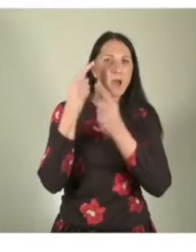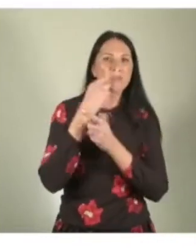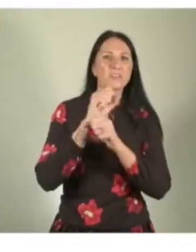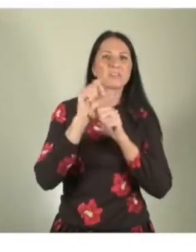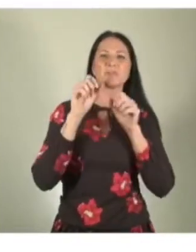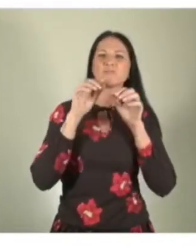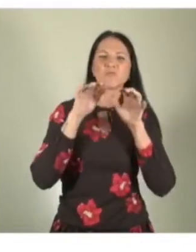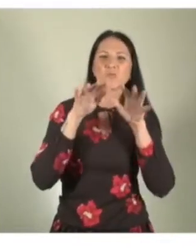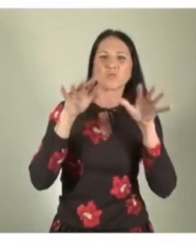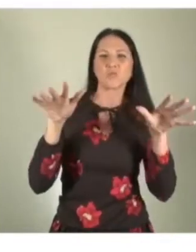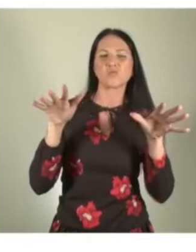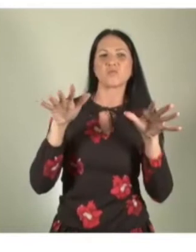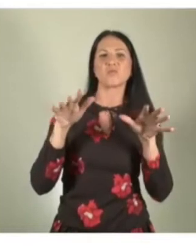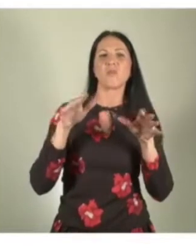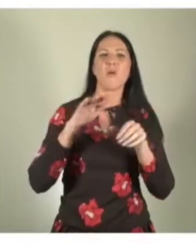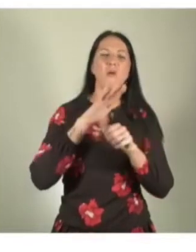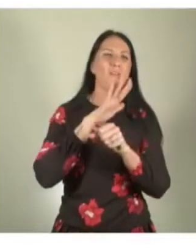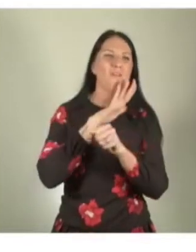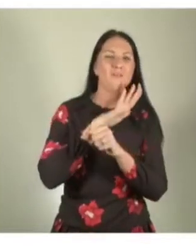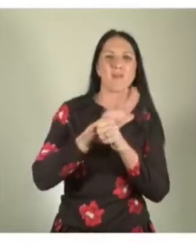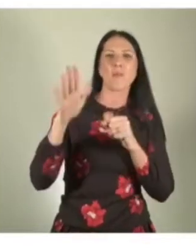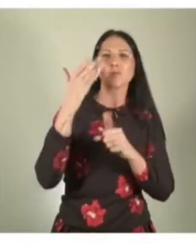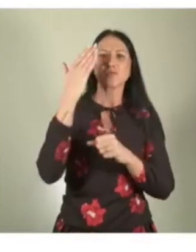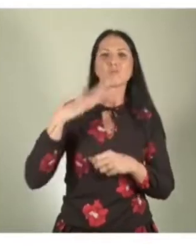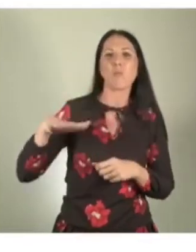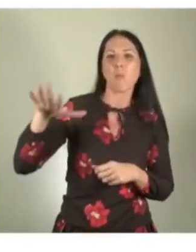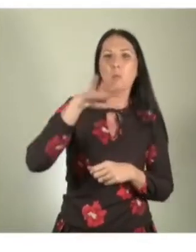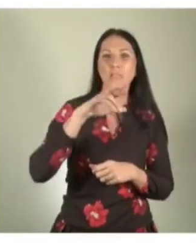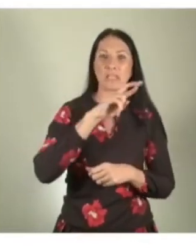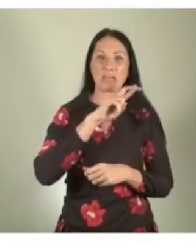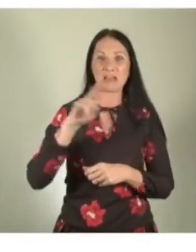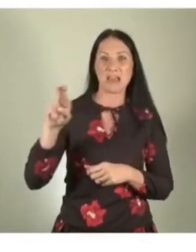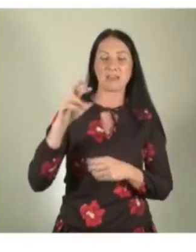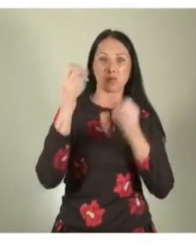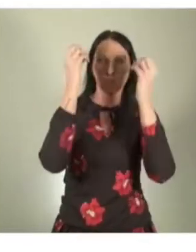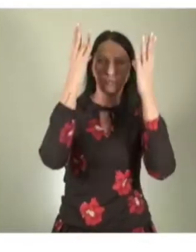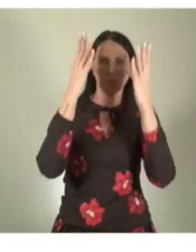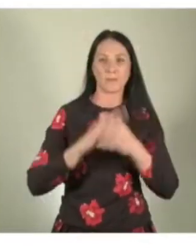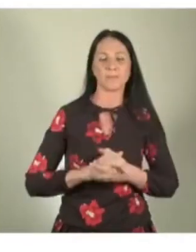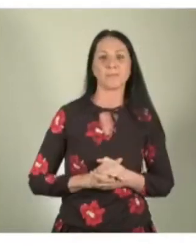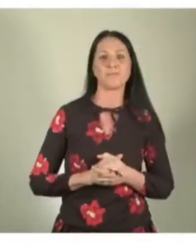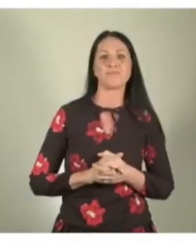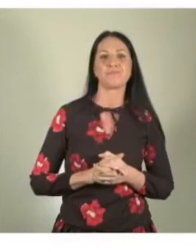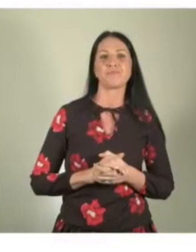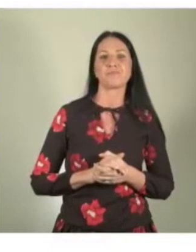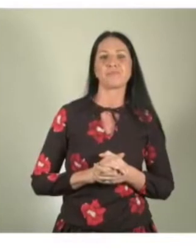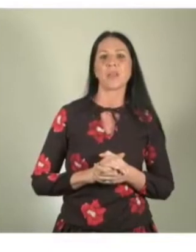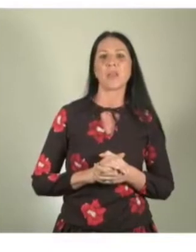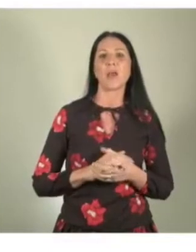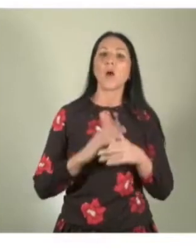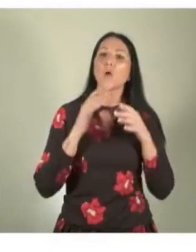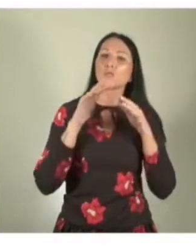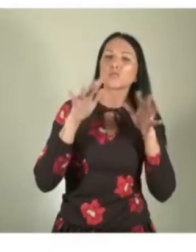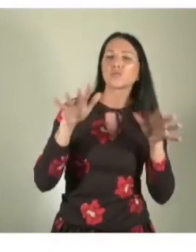ogromna rola do wypełnienia właśnie Społecznej Rady Kultury. Wiele